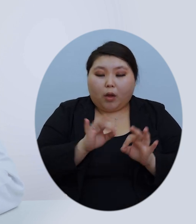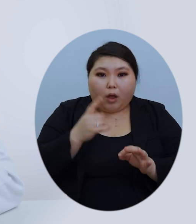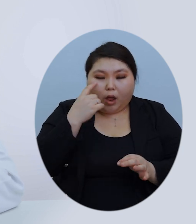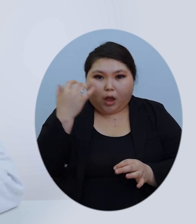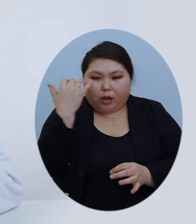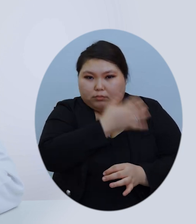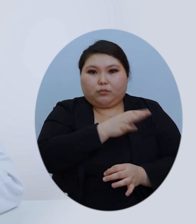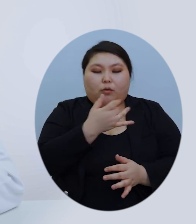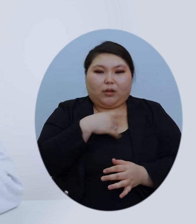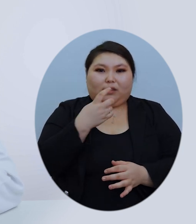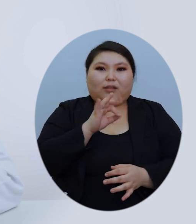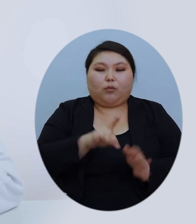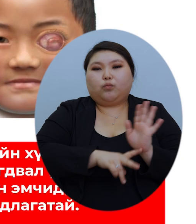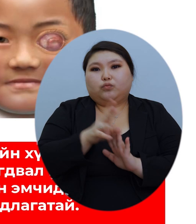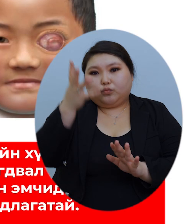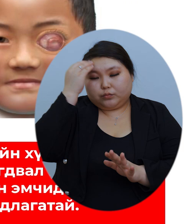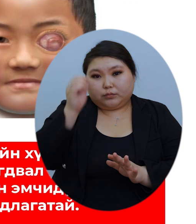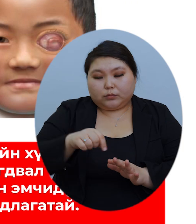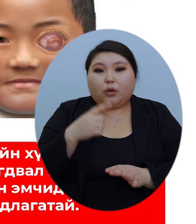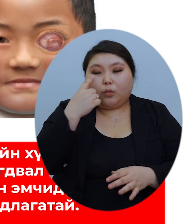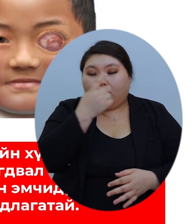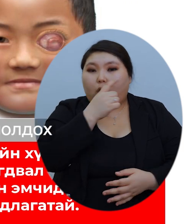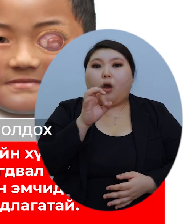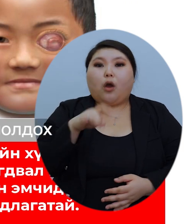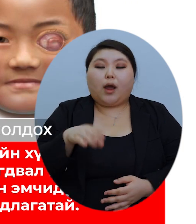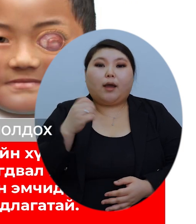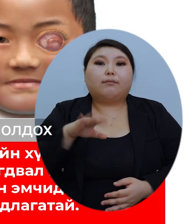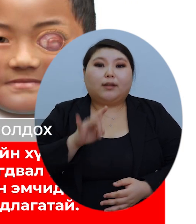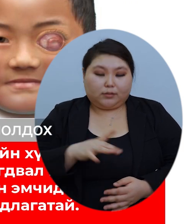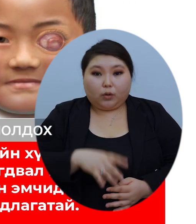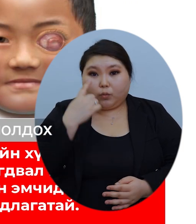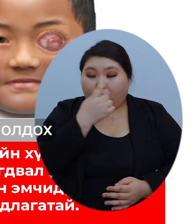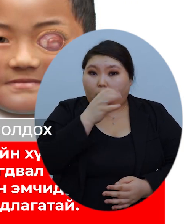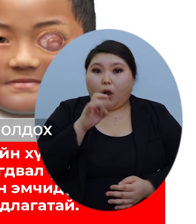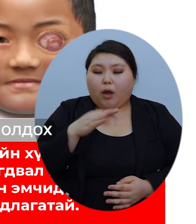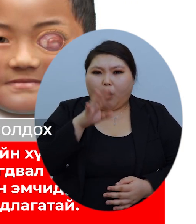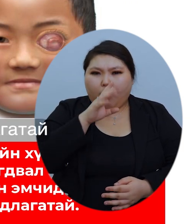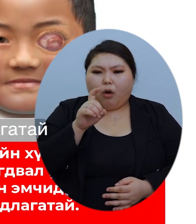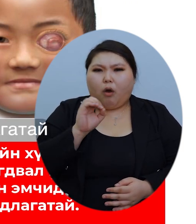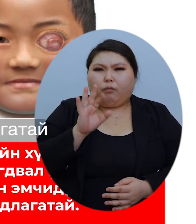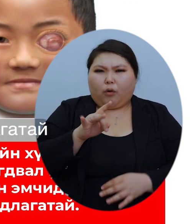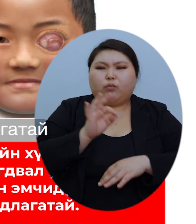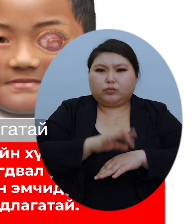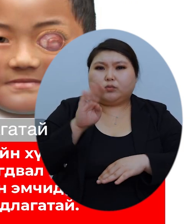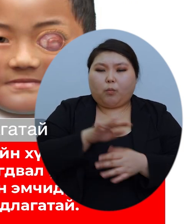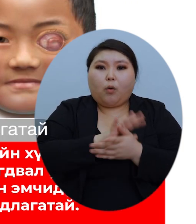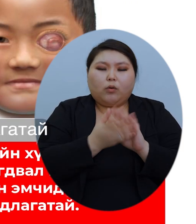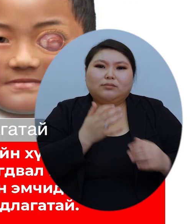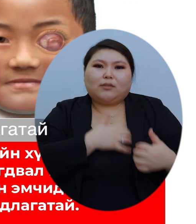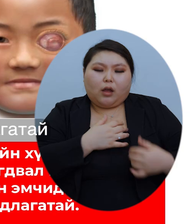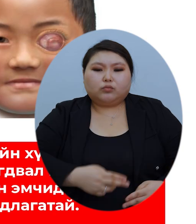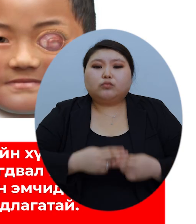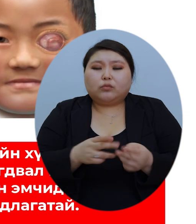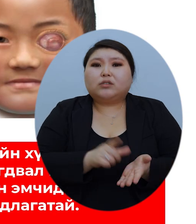хараа болон хялар үүсгэх эрсдэлтэй. Нүдний хорт хавдар. Нүдний хорт хавдар нь хэдийгээр ховор тохиолдох боловч яаралтай тусламж